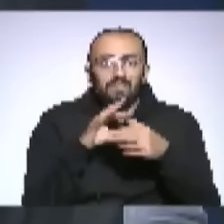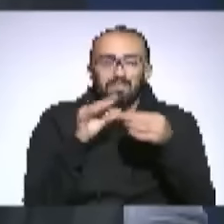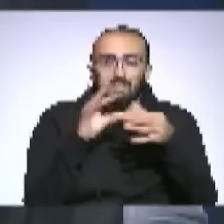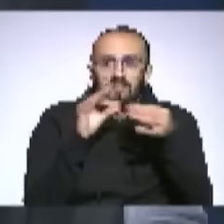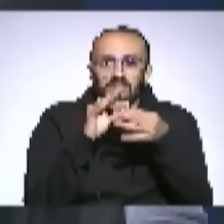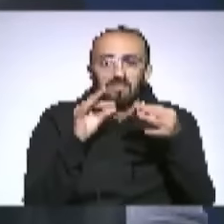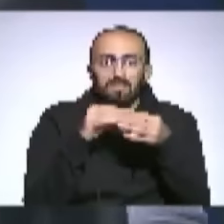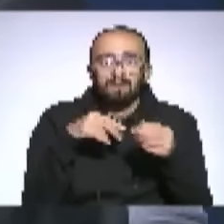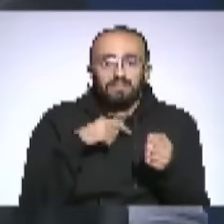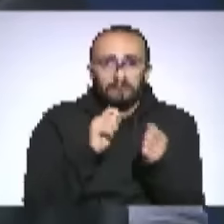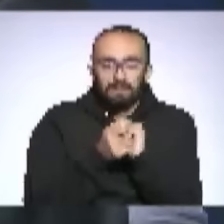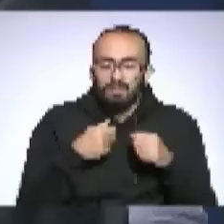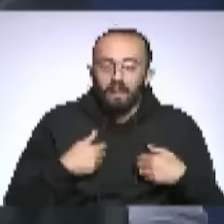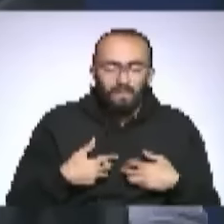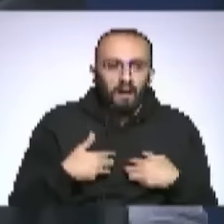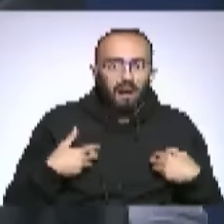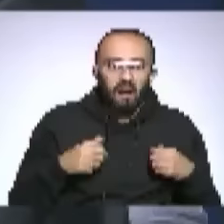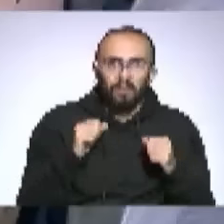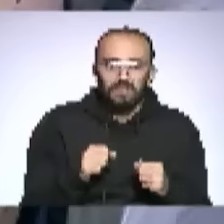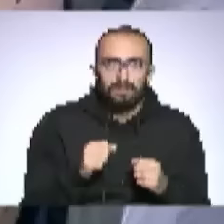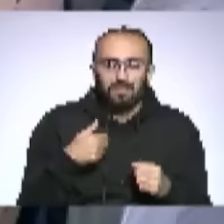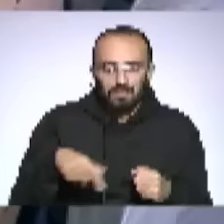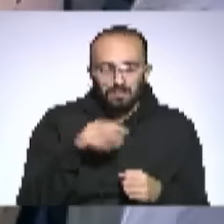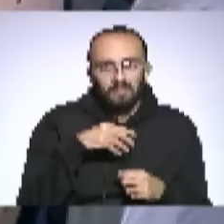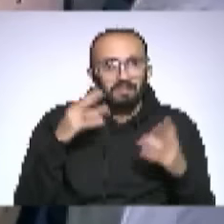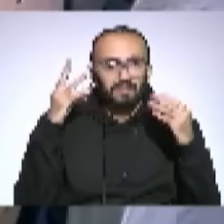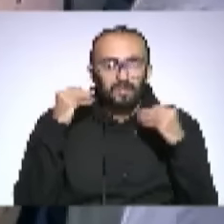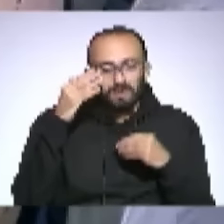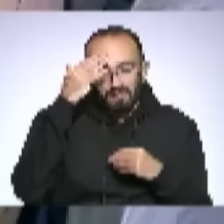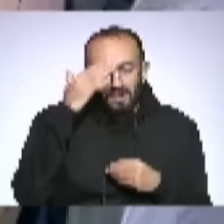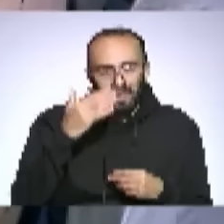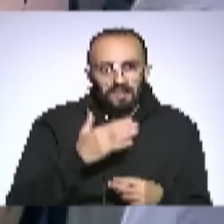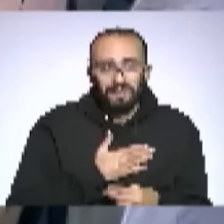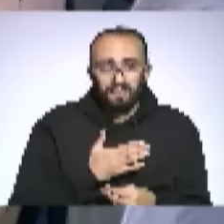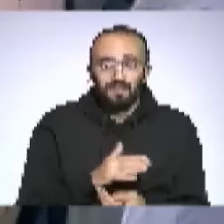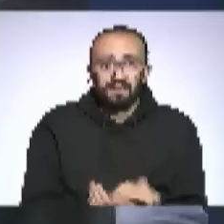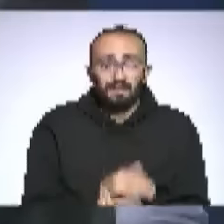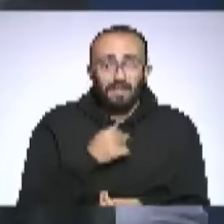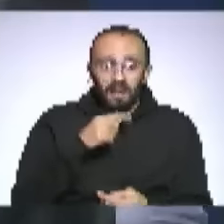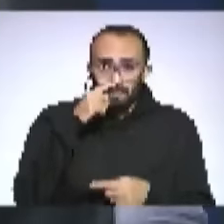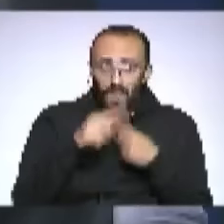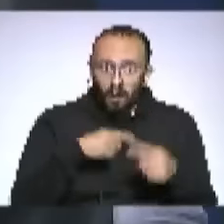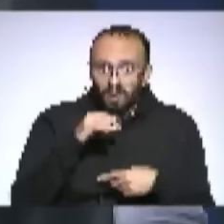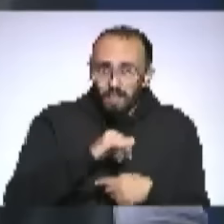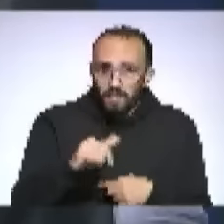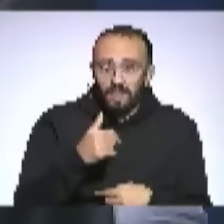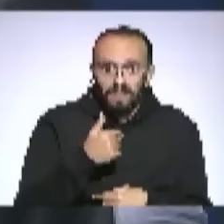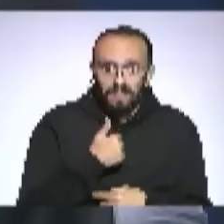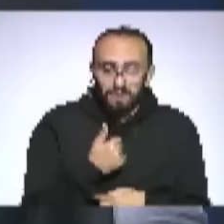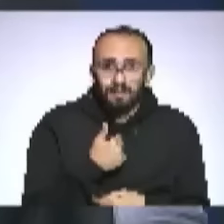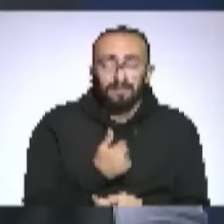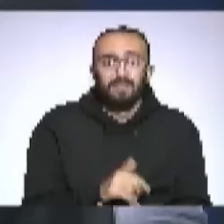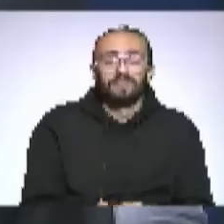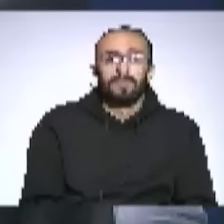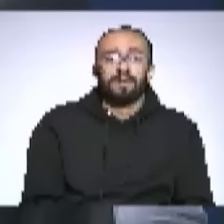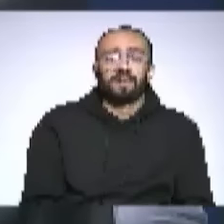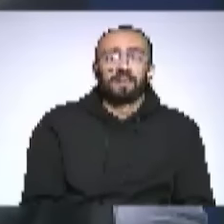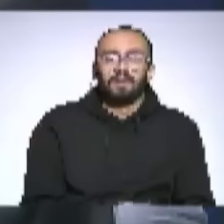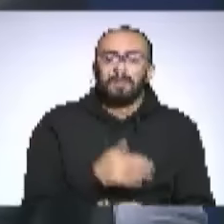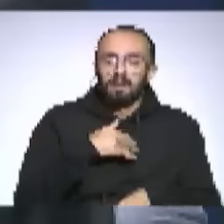من النفوس ده شيء يفرحني جدا ودي حاجه تسعدنا وتبارك ن العافيه طبعا انا تعودت دايما انه